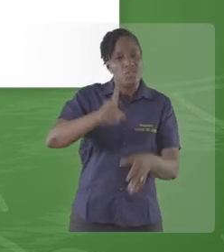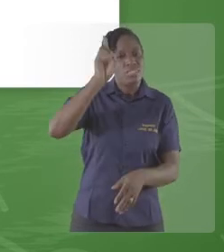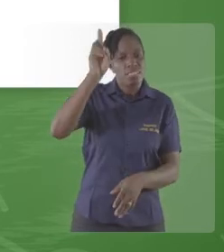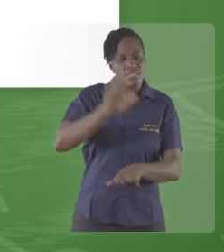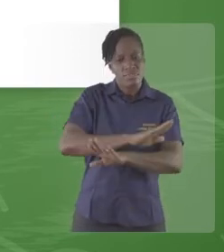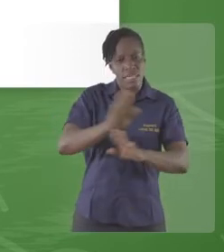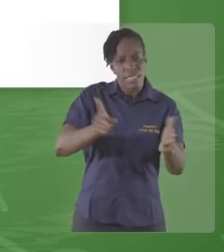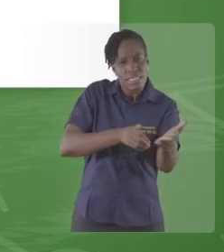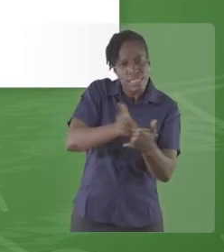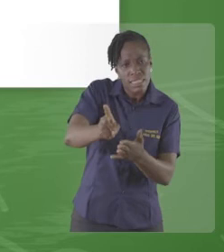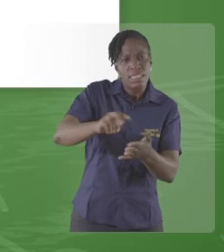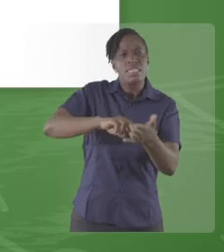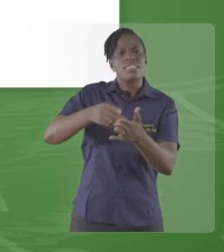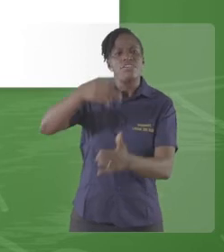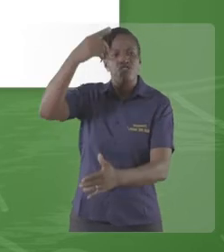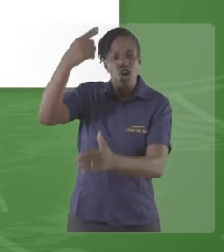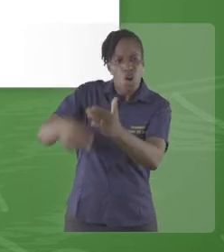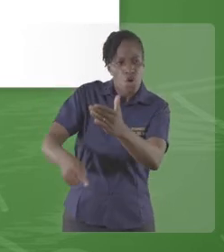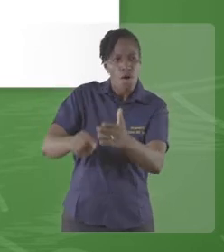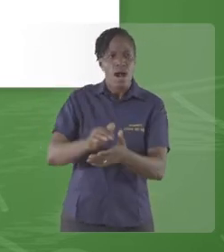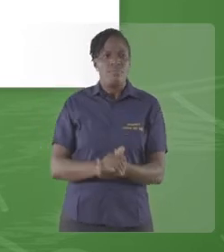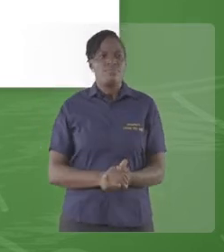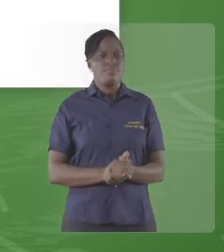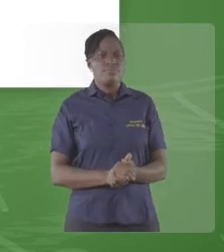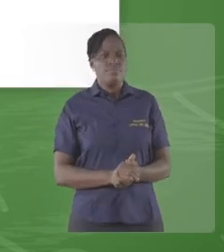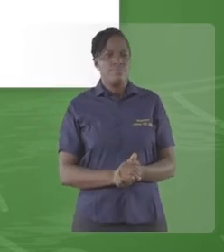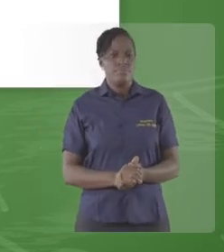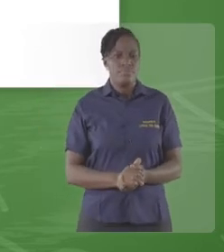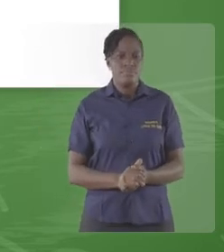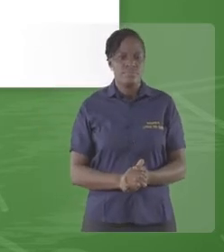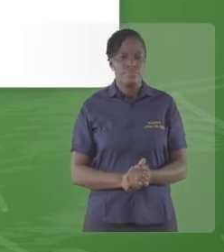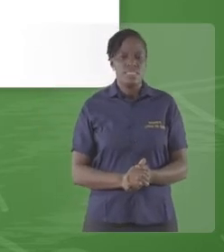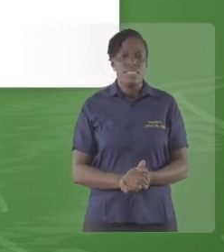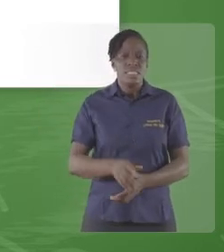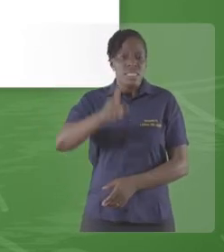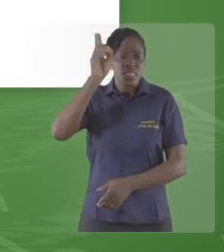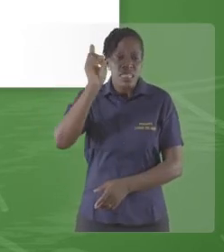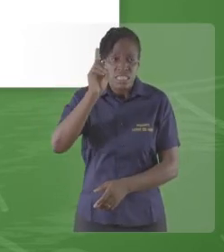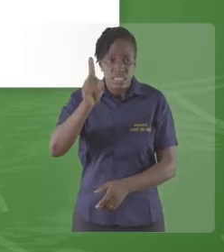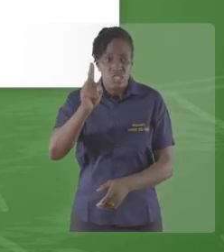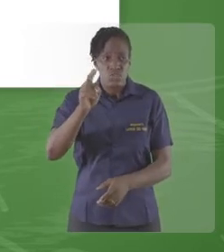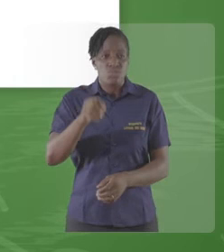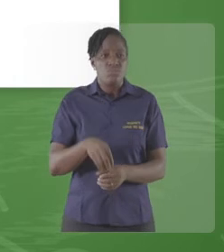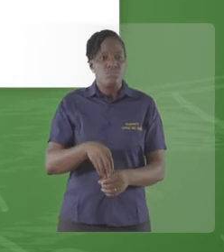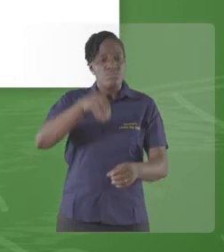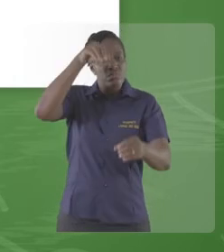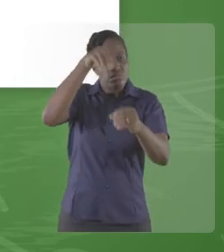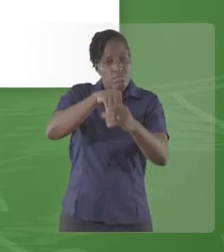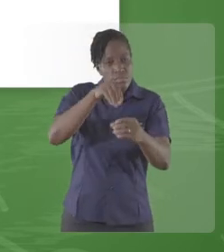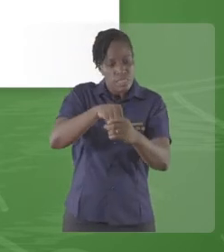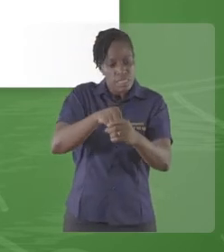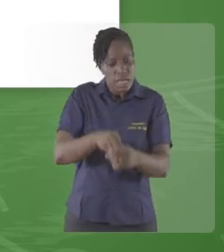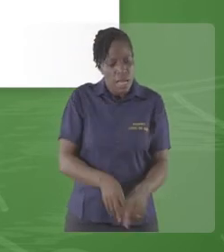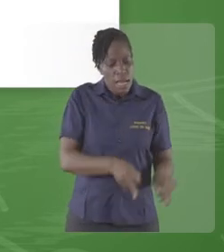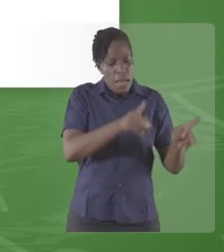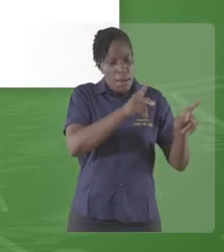Définition. Nous disons que le discours indirect est un discours dans lequel l'on